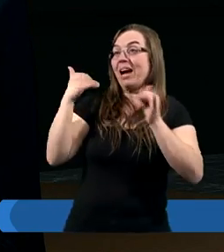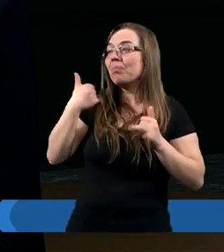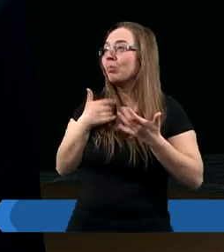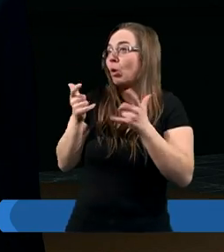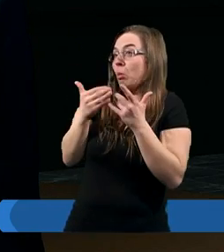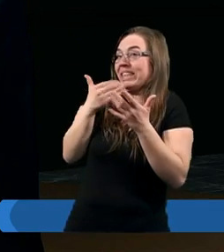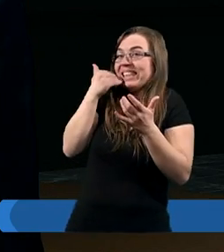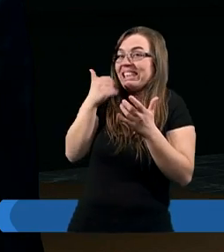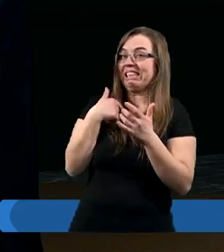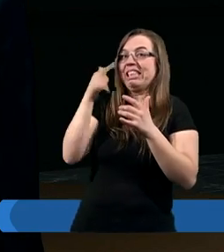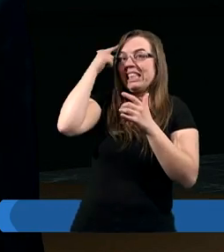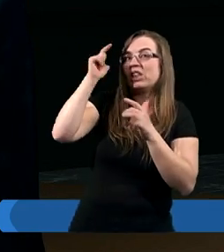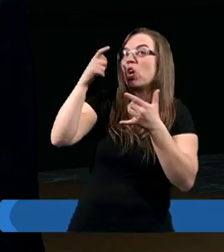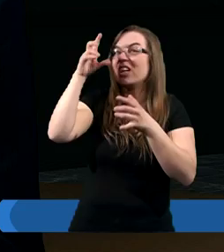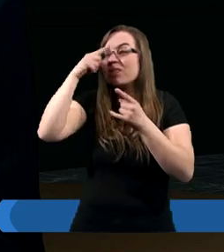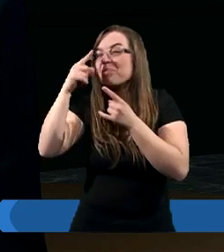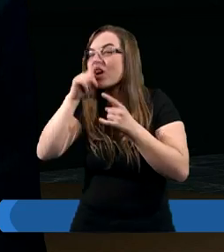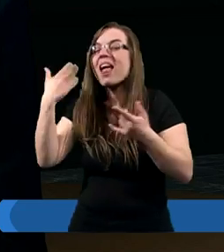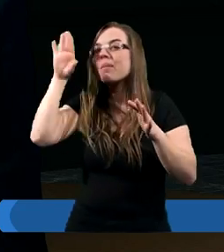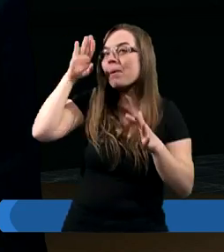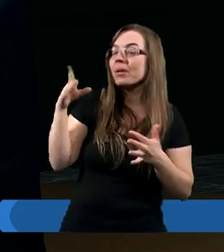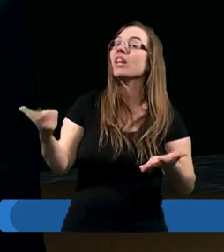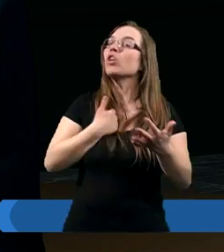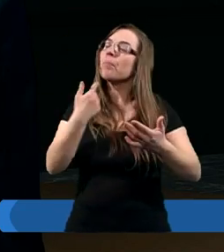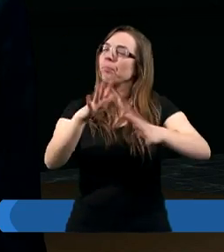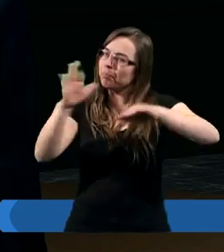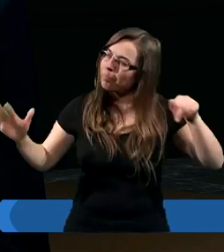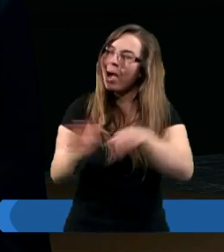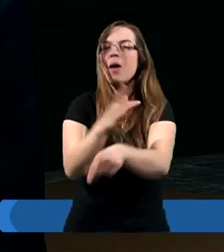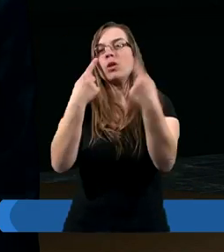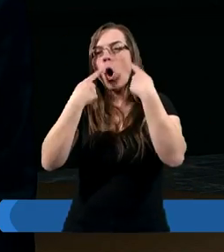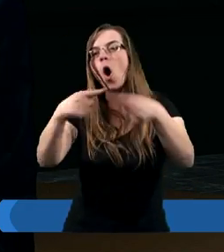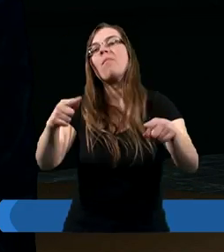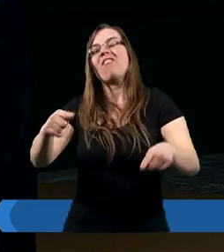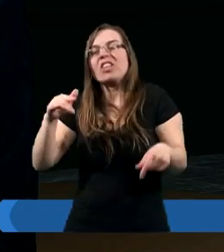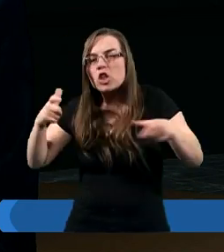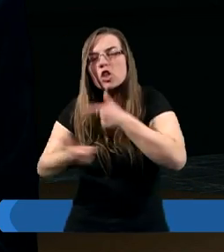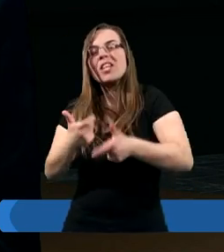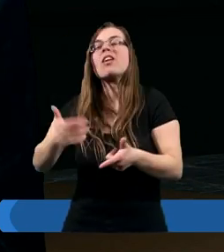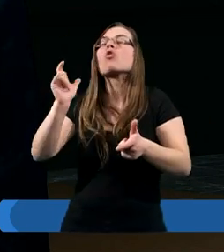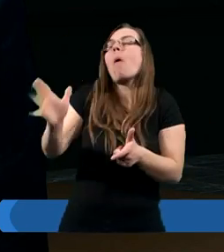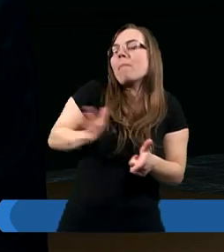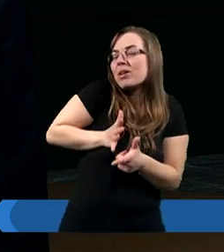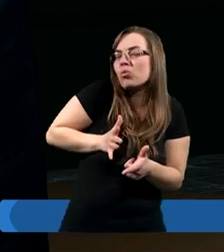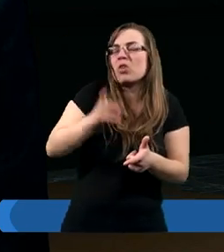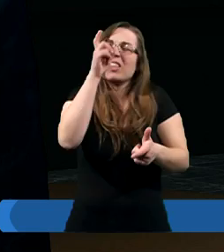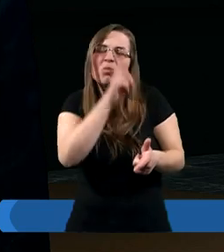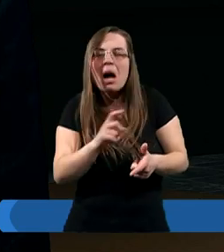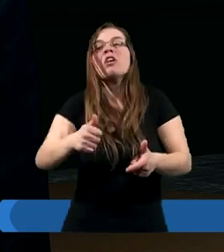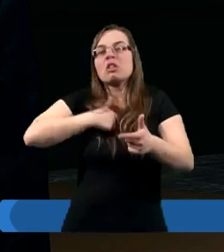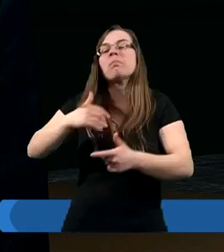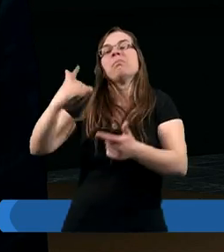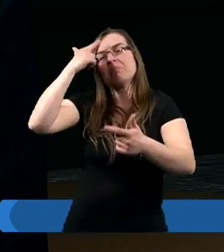działo. Ale że możemy wziąć pełną odpowiedzialność za nasze słowa, czyny. Jeśli coś zrobiliśmy złego,